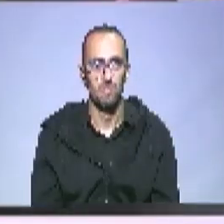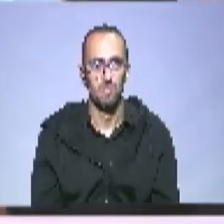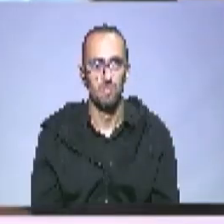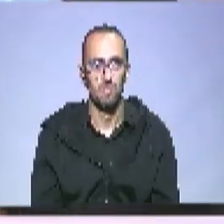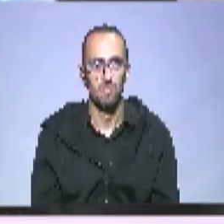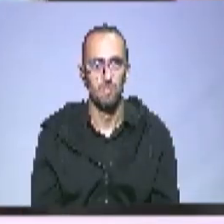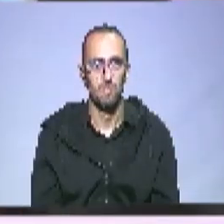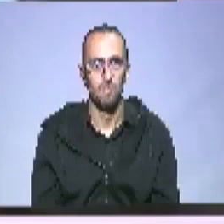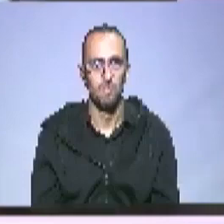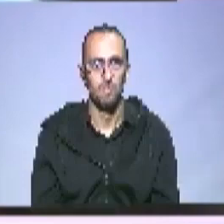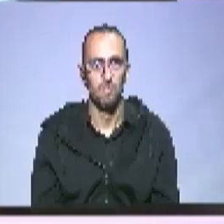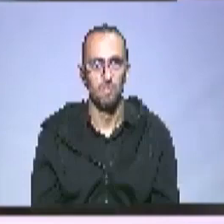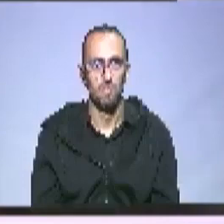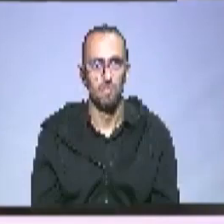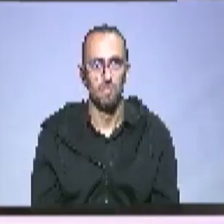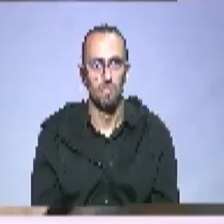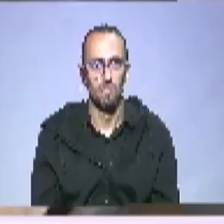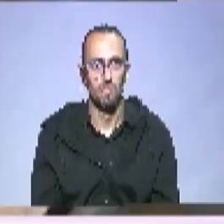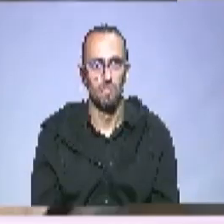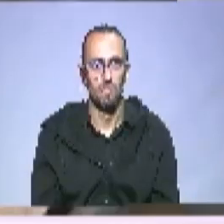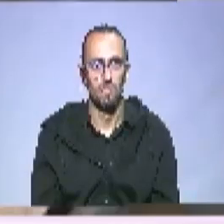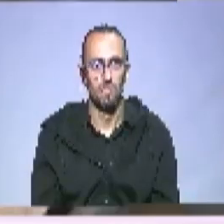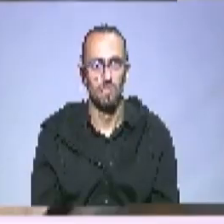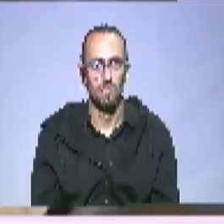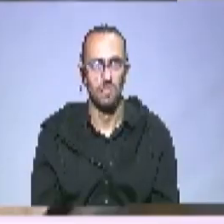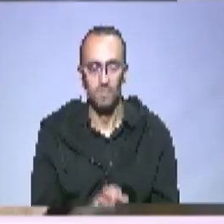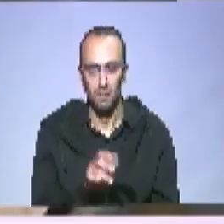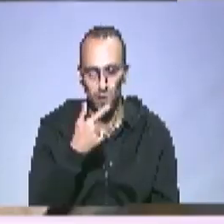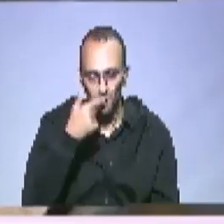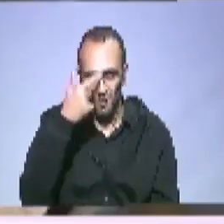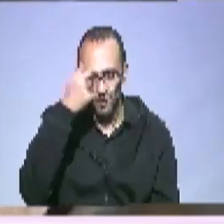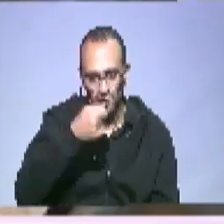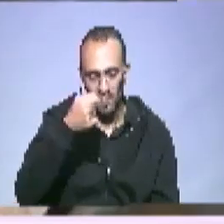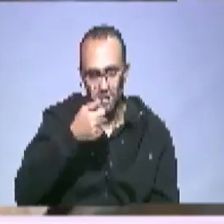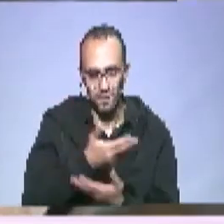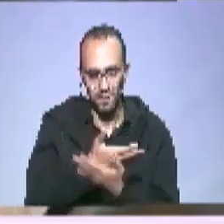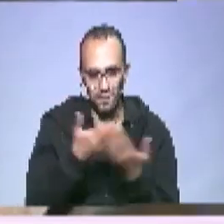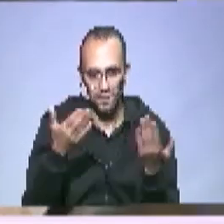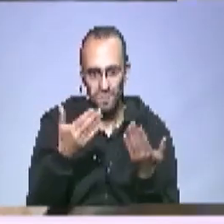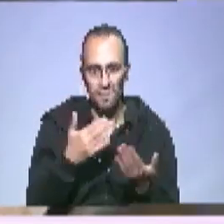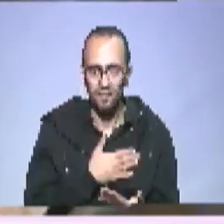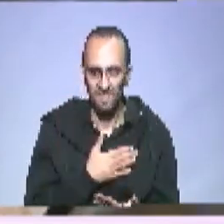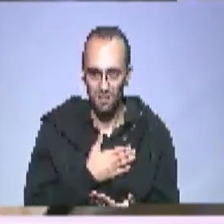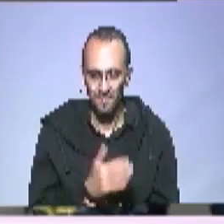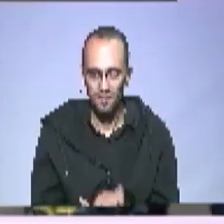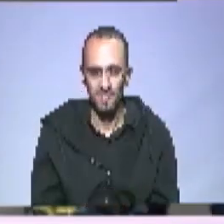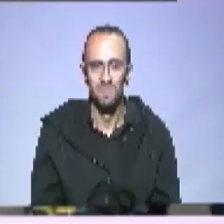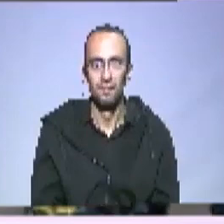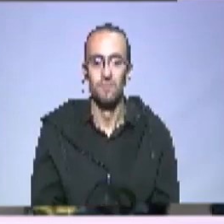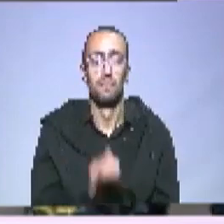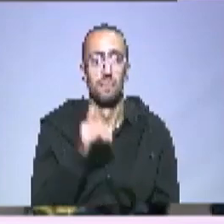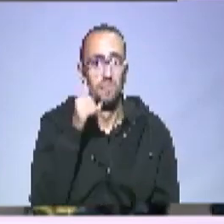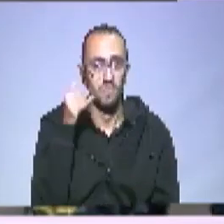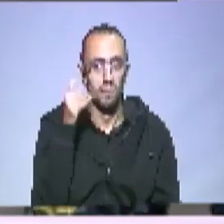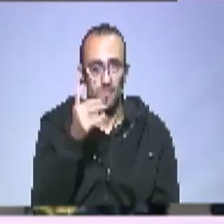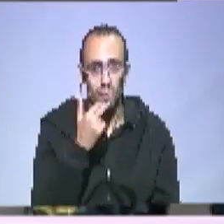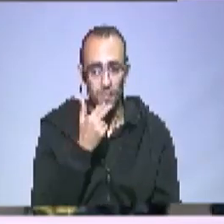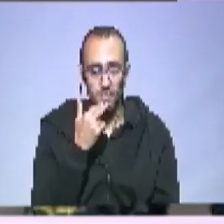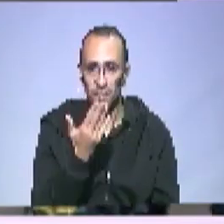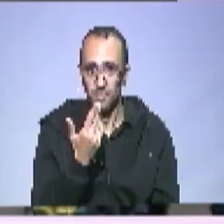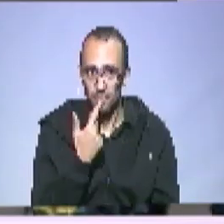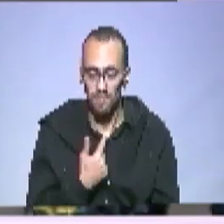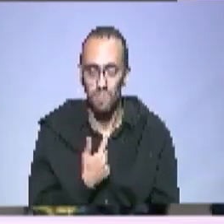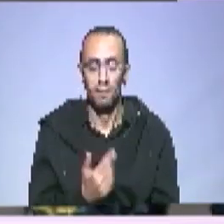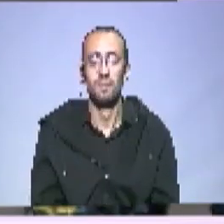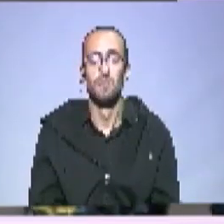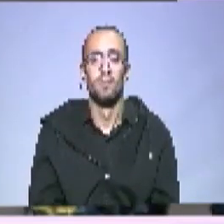استاذة سهير مساء الخير. مساء النور. كل سنه وانتم طيبين. اهلا بحضرتك وحضرتك طيبه. اهلا بيك. ممكن اتكلم شيف سامح؟ اتفضلي